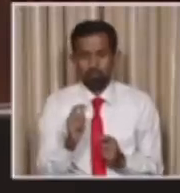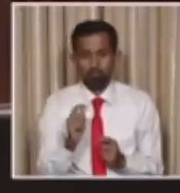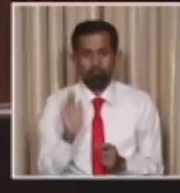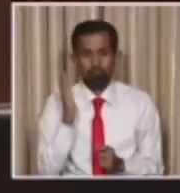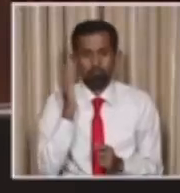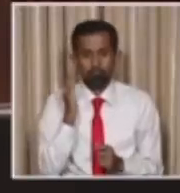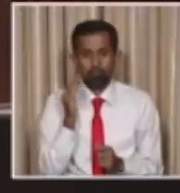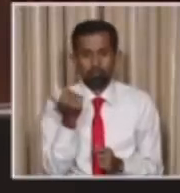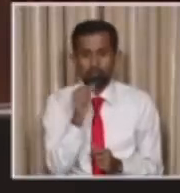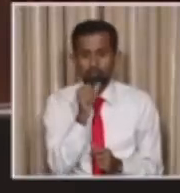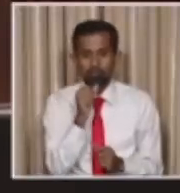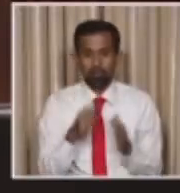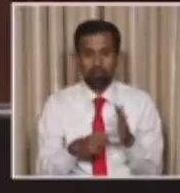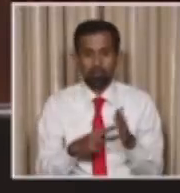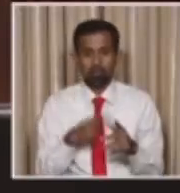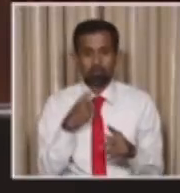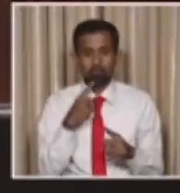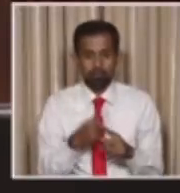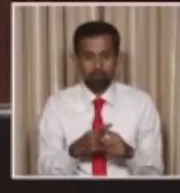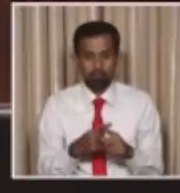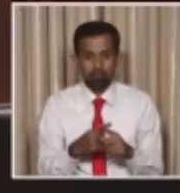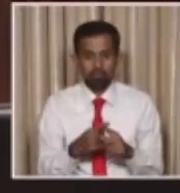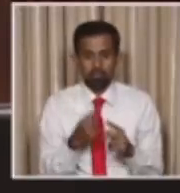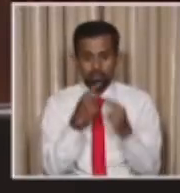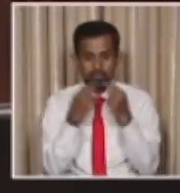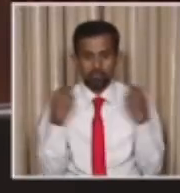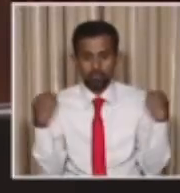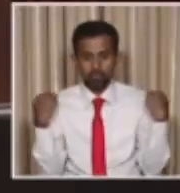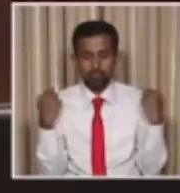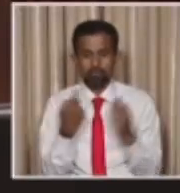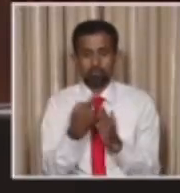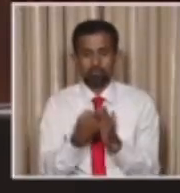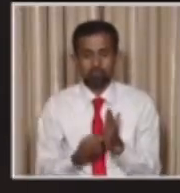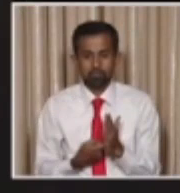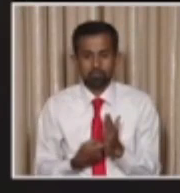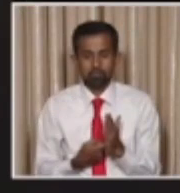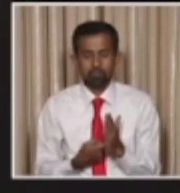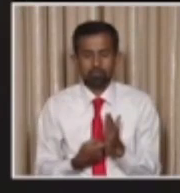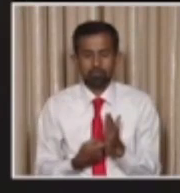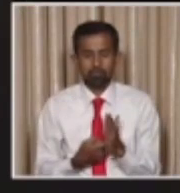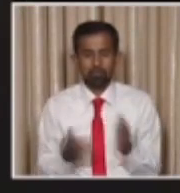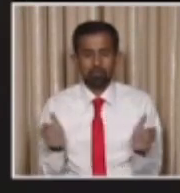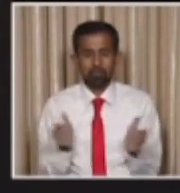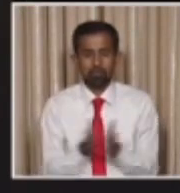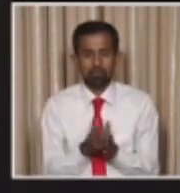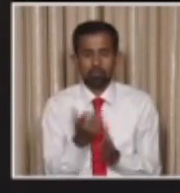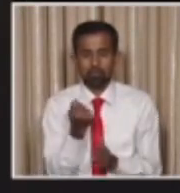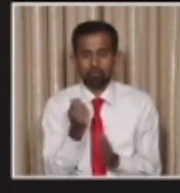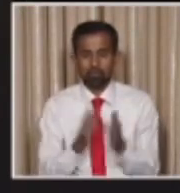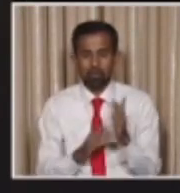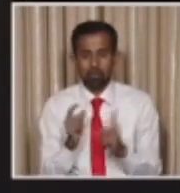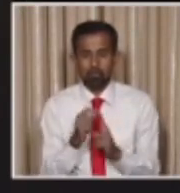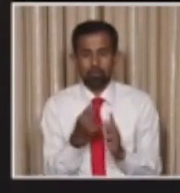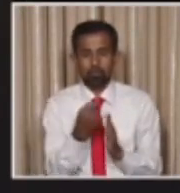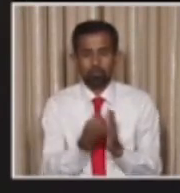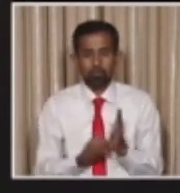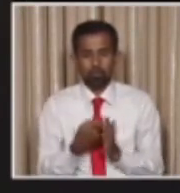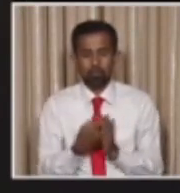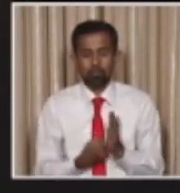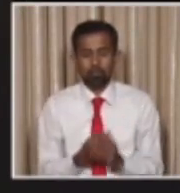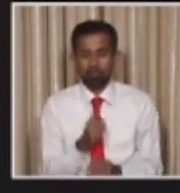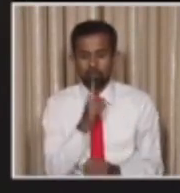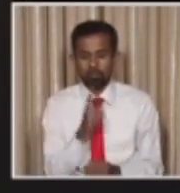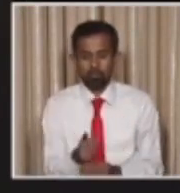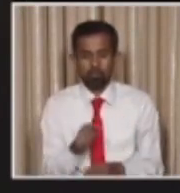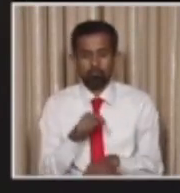විශේෂයෙන්ම සුරාබදු ඒ වගේම රේගු ආඥාපනත ඇතුළු මුදල් අමාත්‍යාංශයේ අනපනත් ඉදිරිපත් කරන